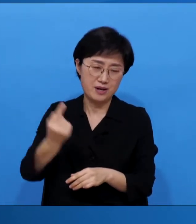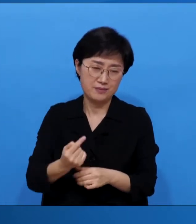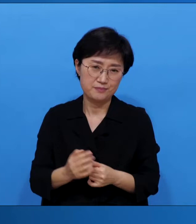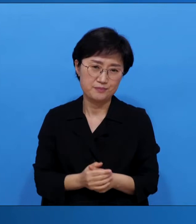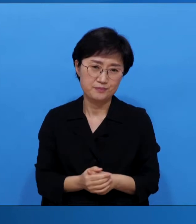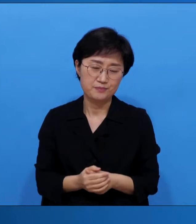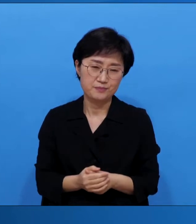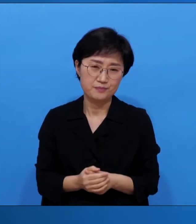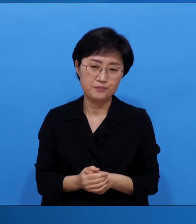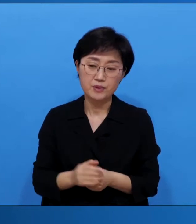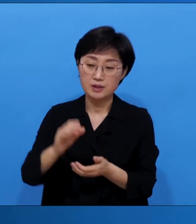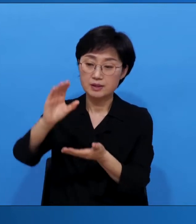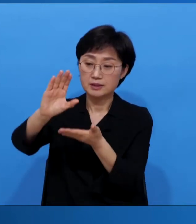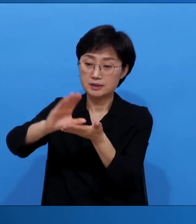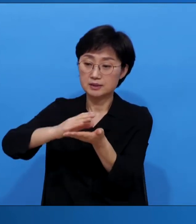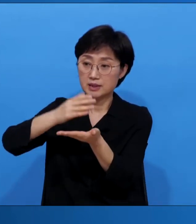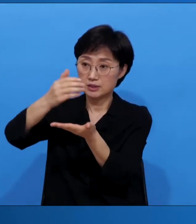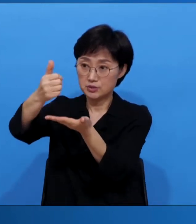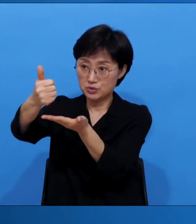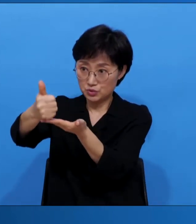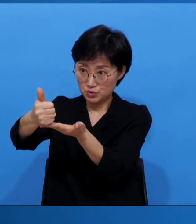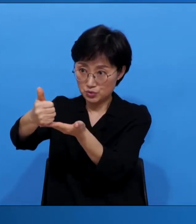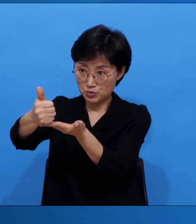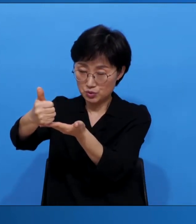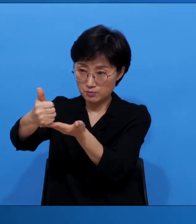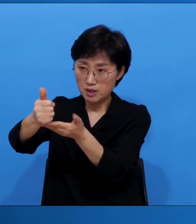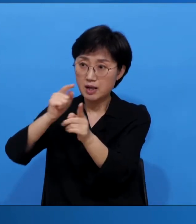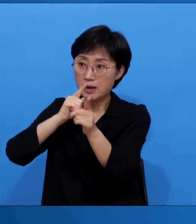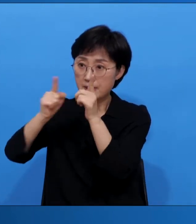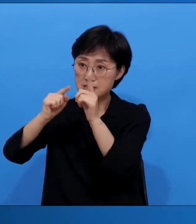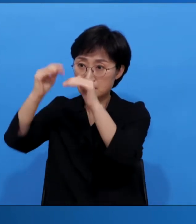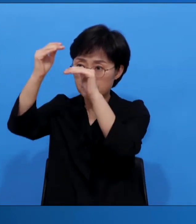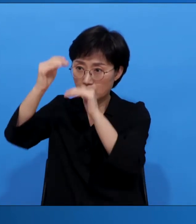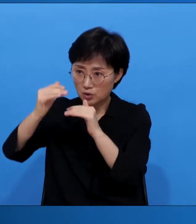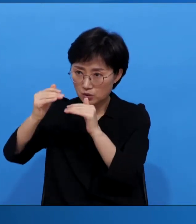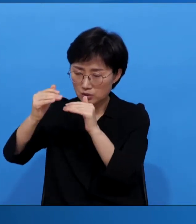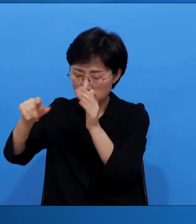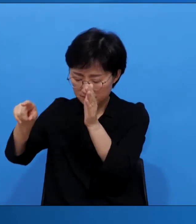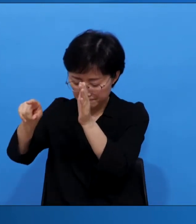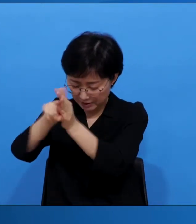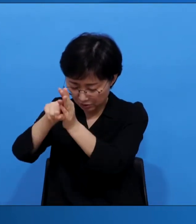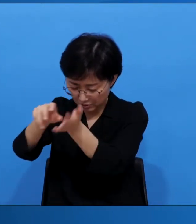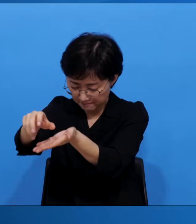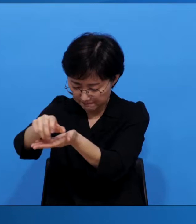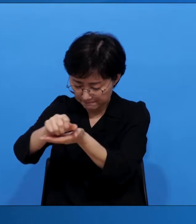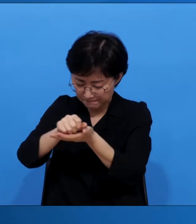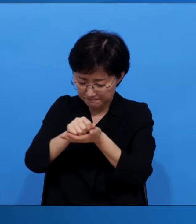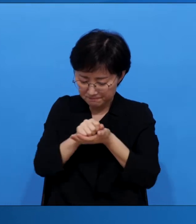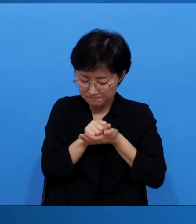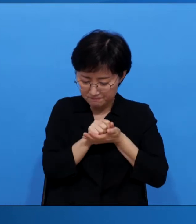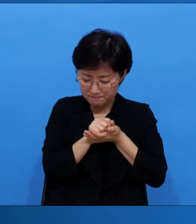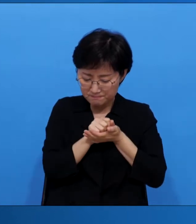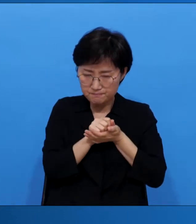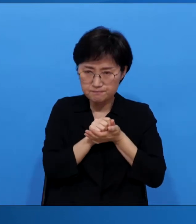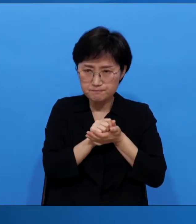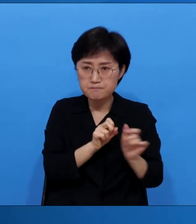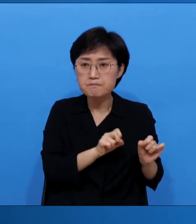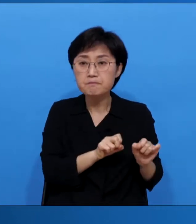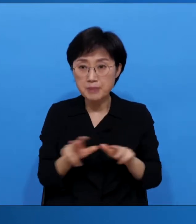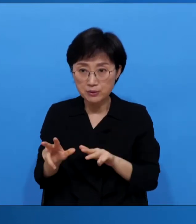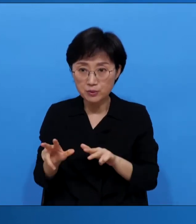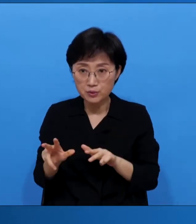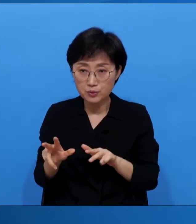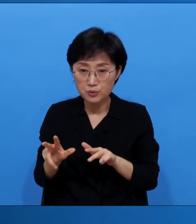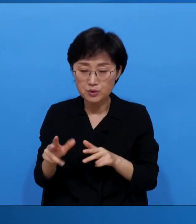us. 그리스도를 여러분이 언약 잡고 체험하는 순간 성삼위 하나님의 역사 일어나게 돼